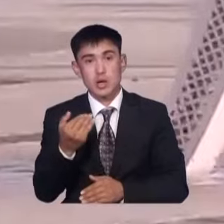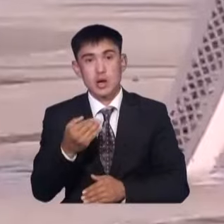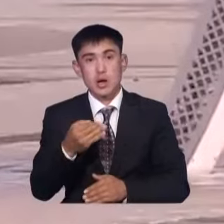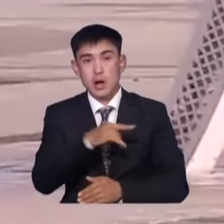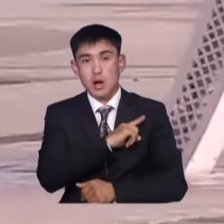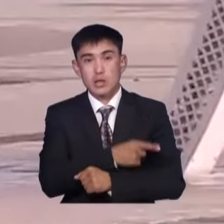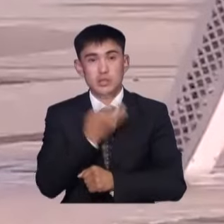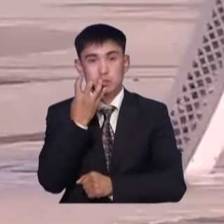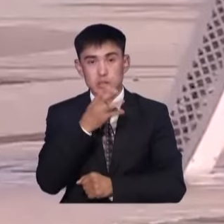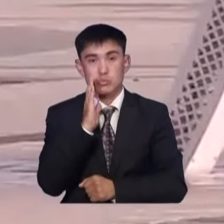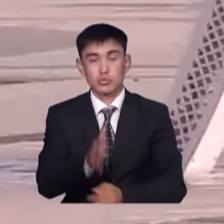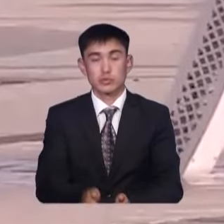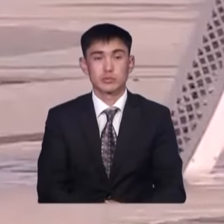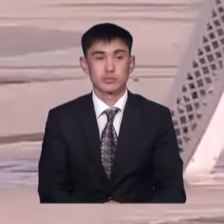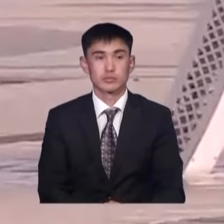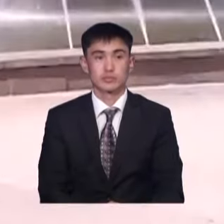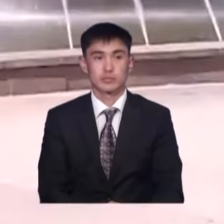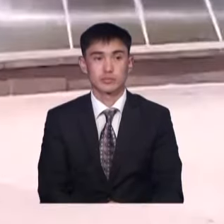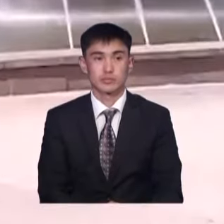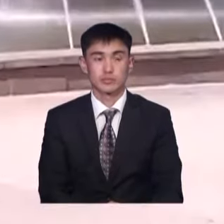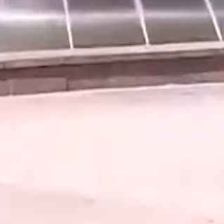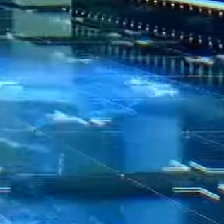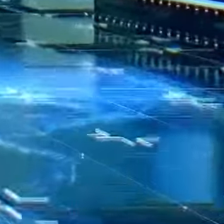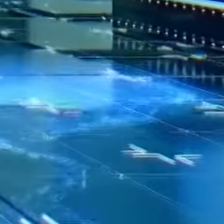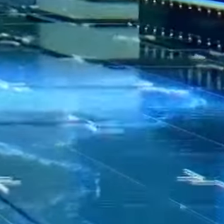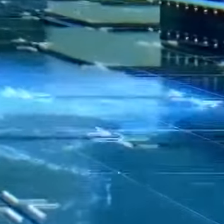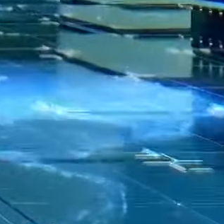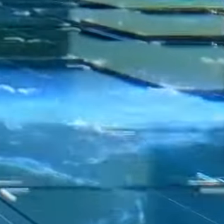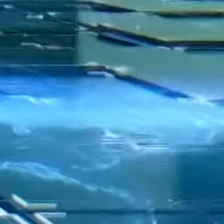бөлігінде қатты ыстық болады.